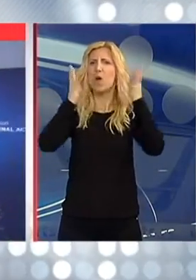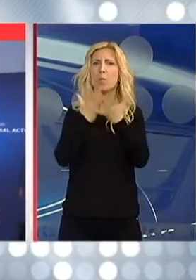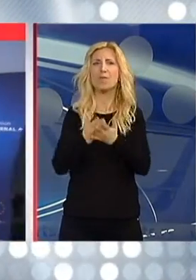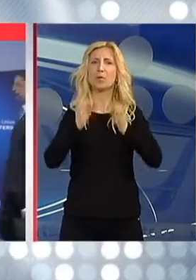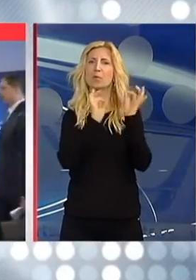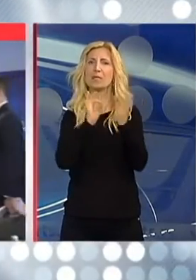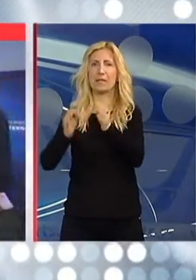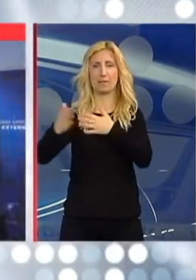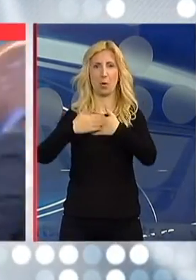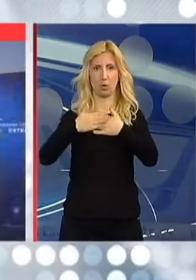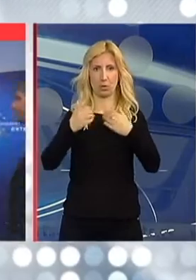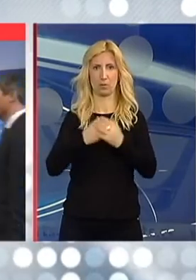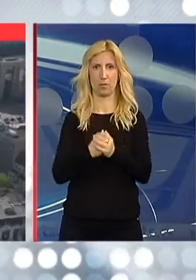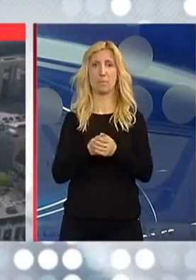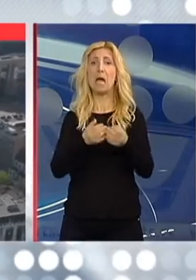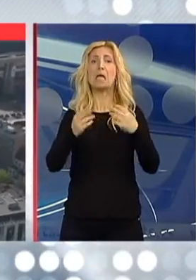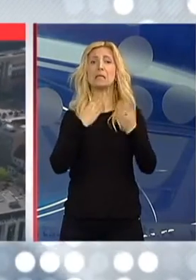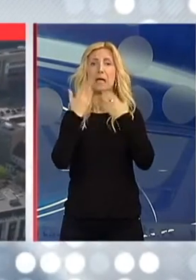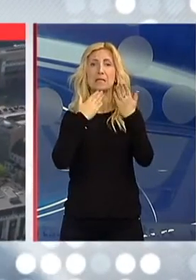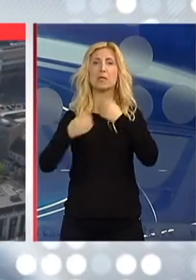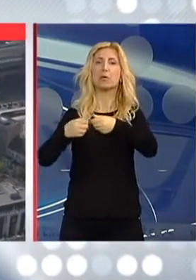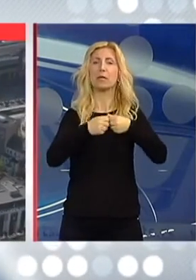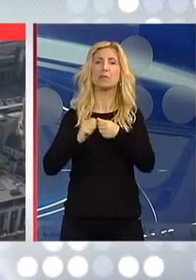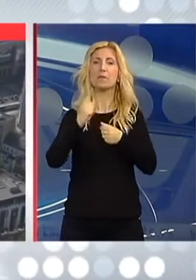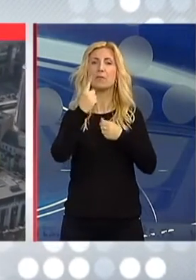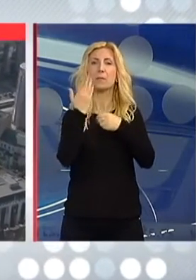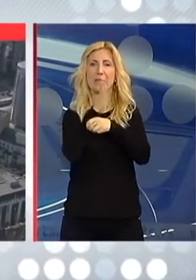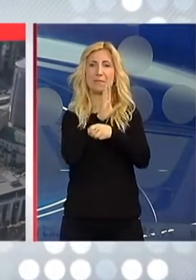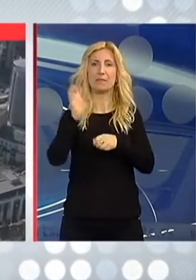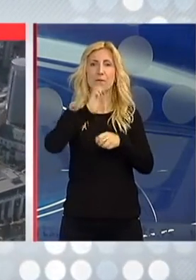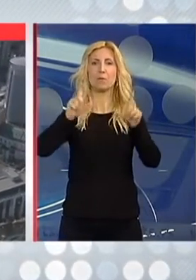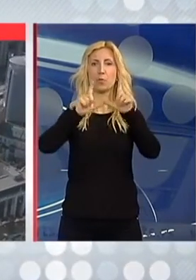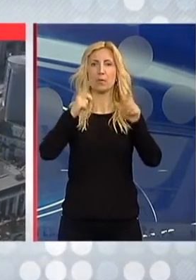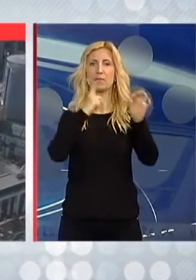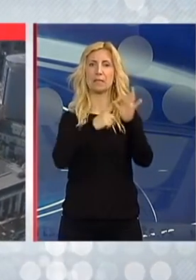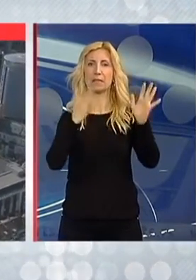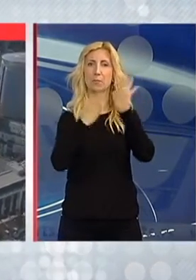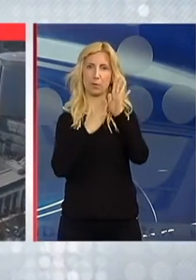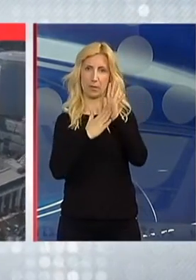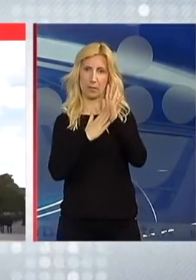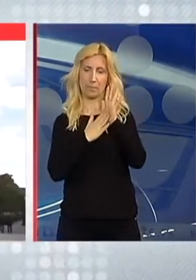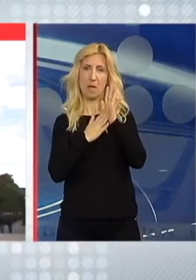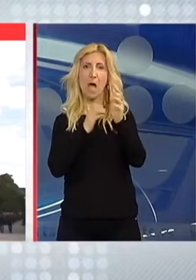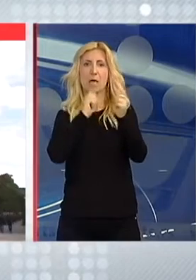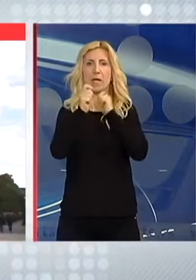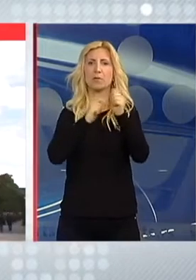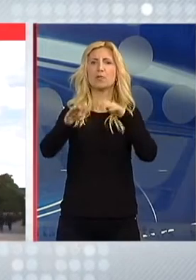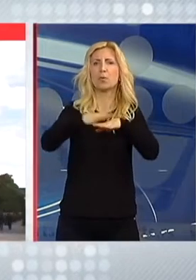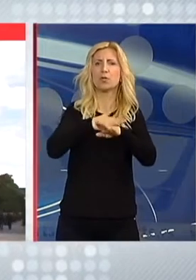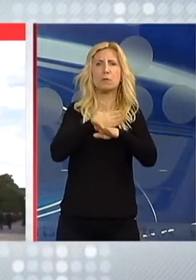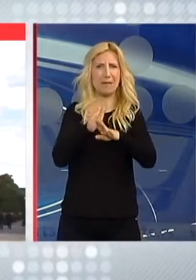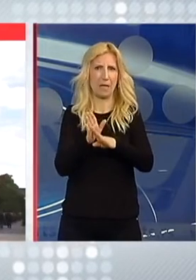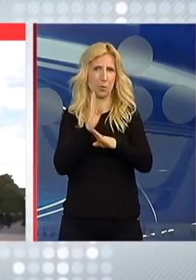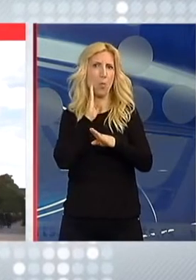sveobuhvatnoj normalizaciji odnosa. Sastanak organizuje visoka predstavnica Evropske unije Federica Mogherini. Razgovori će